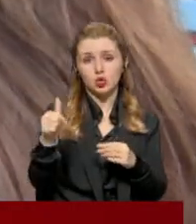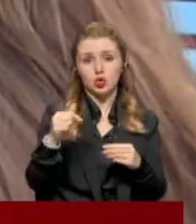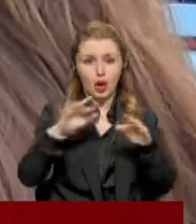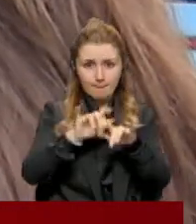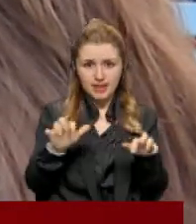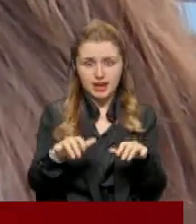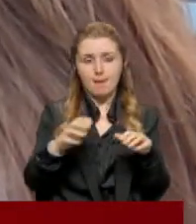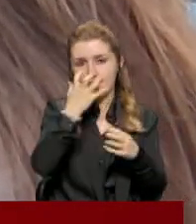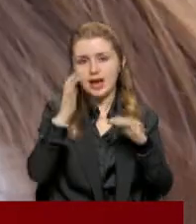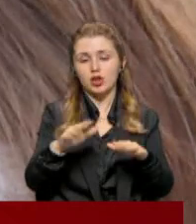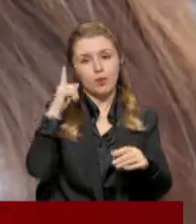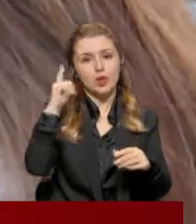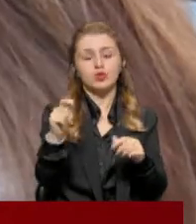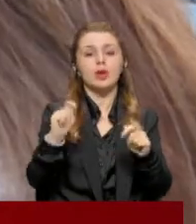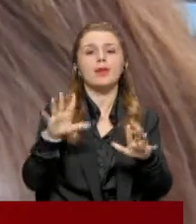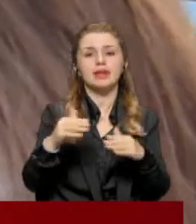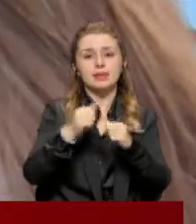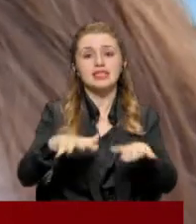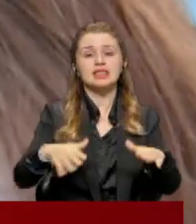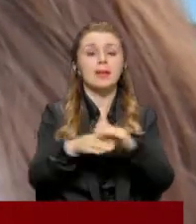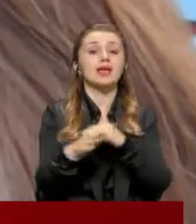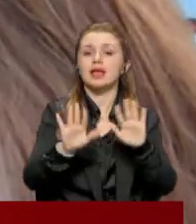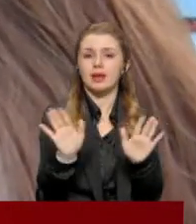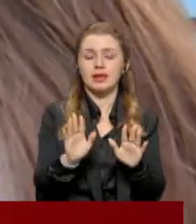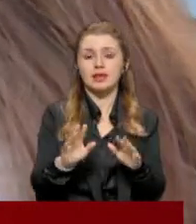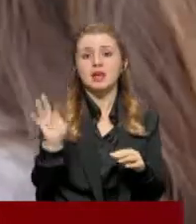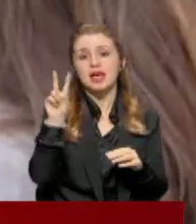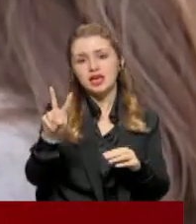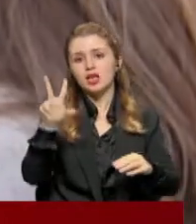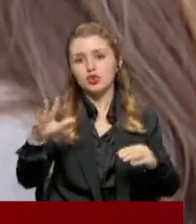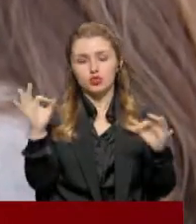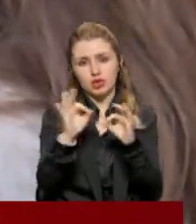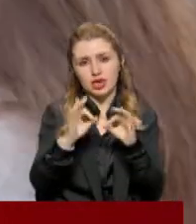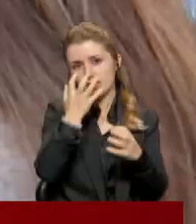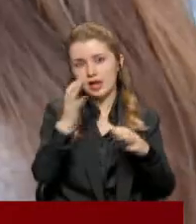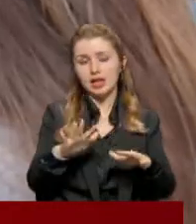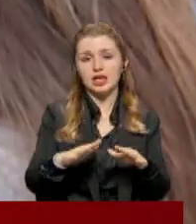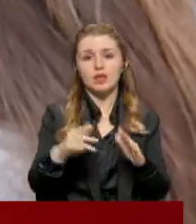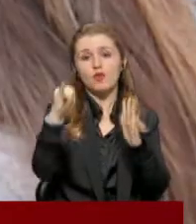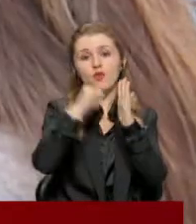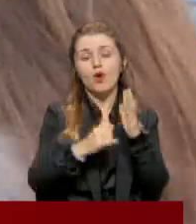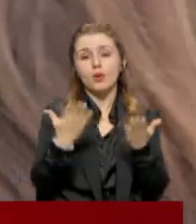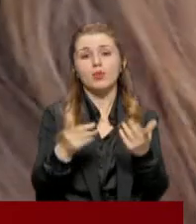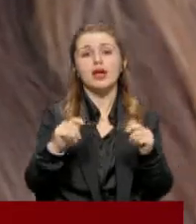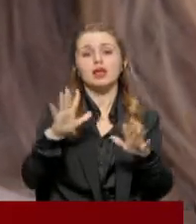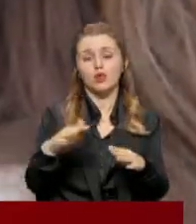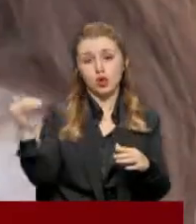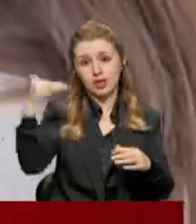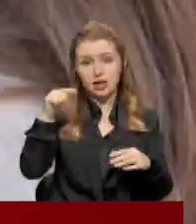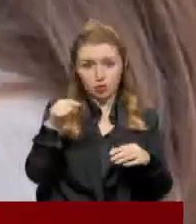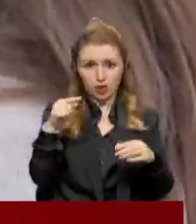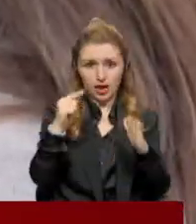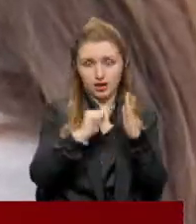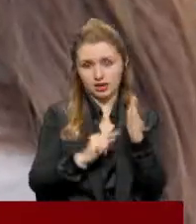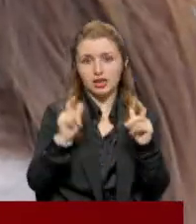başındaydım. Başvuru yapamadım. Sistem kabul etmedi gece 2, 3, 4. Formu kabul etmiyor. Artık geldik, elle doldurduk.